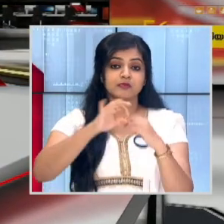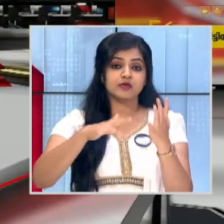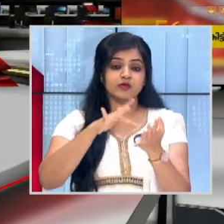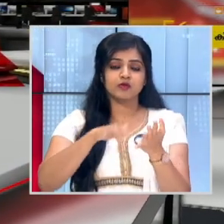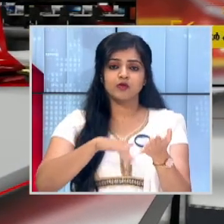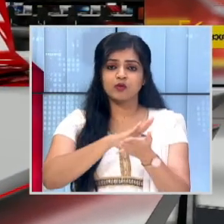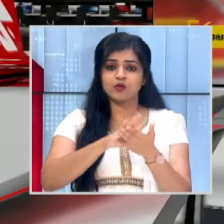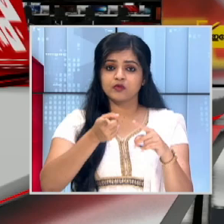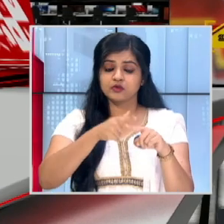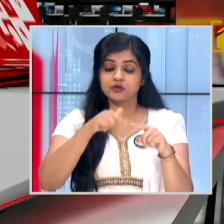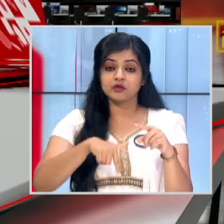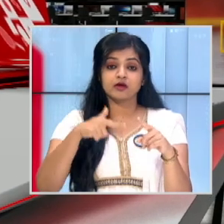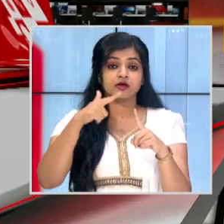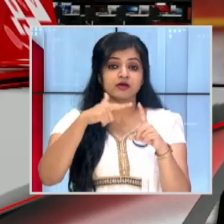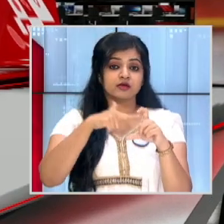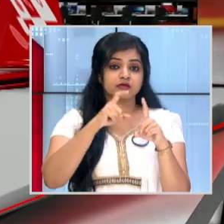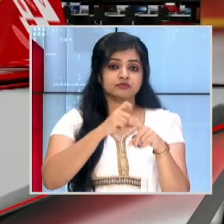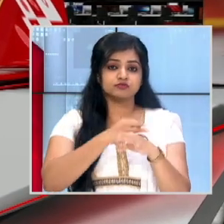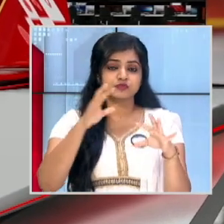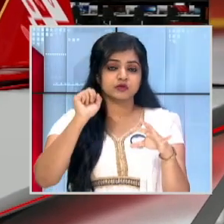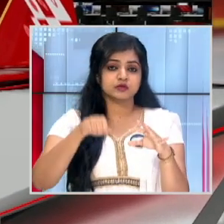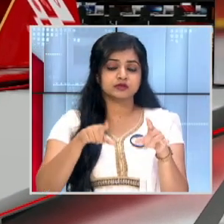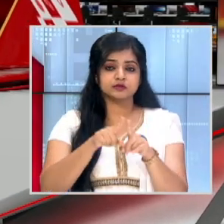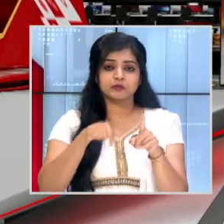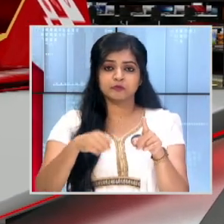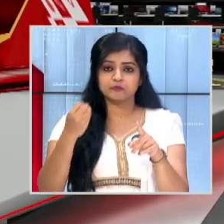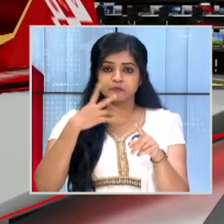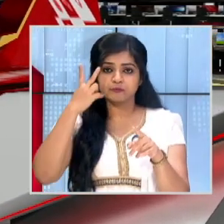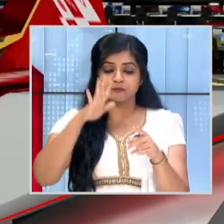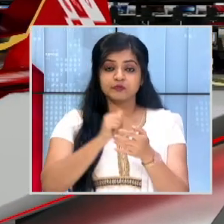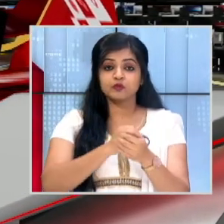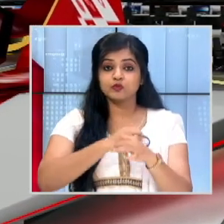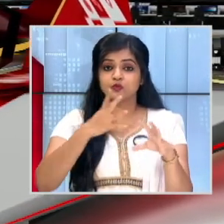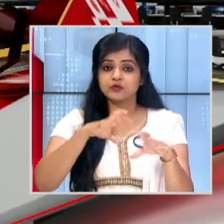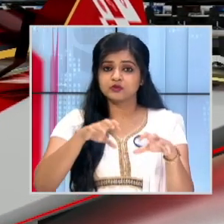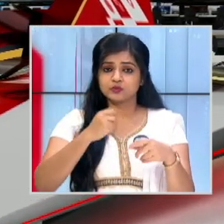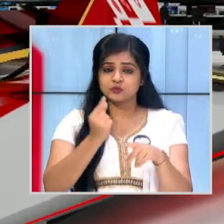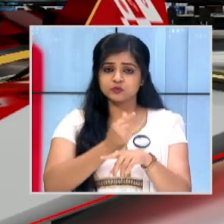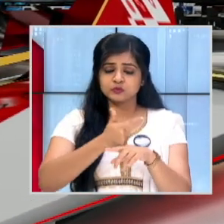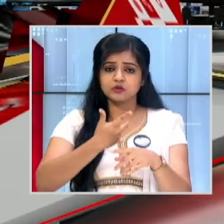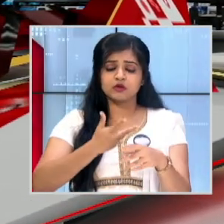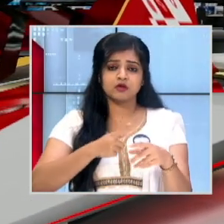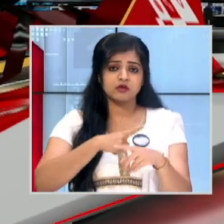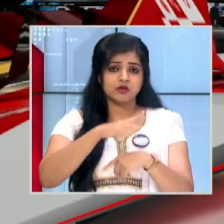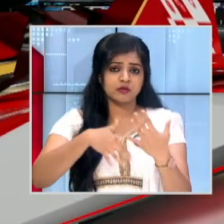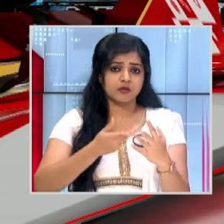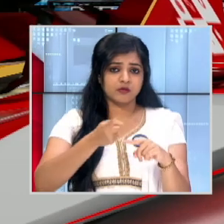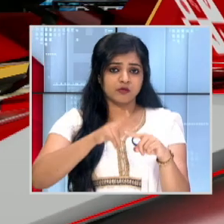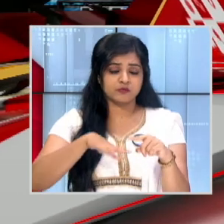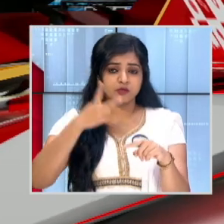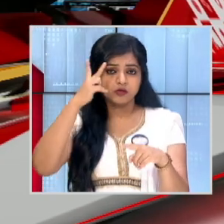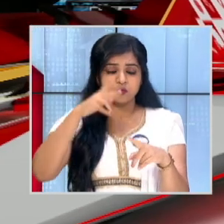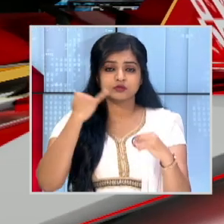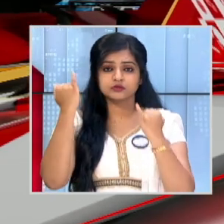ബംഗളൂരുവിലെ ഹോട്ടലിൽ നടന്നത് IED സ്ഫോടനമെന്ന സൂചന. സ്ഫോടക വസ്തുക്കൾ ഉപയോഗിച്ച് നടത്തിയ അട്ടിമറിയാണോയെന്ന് സംശയമെന്ന അന്വേഷണ സംഘം.